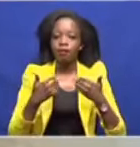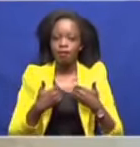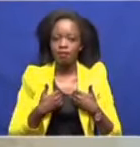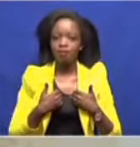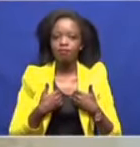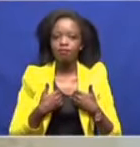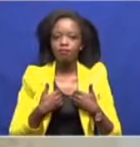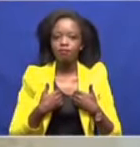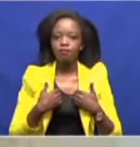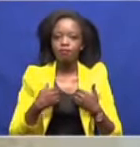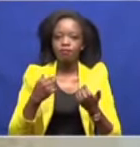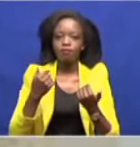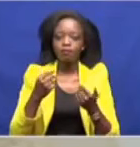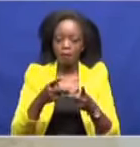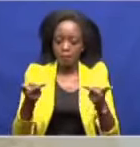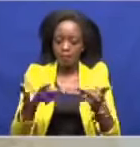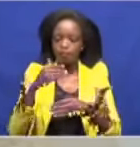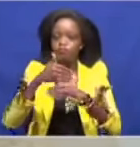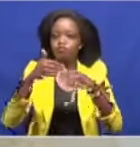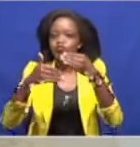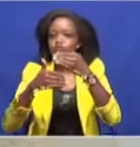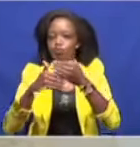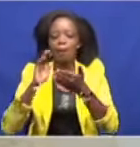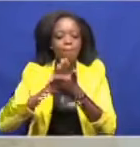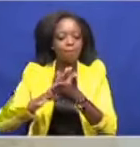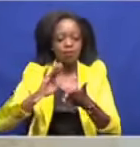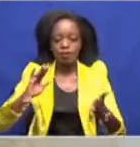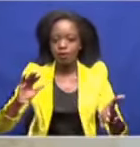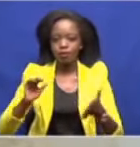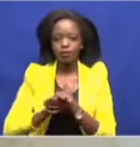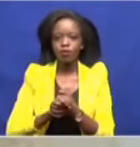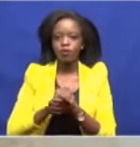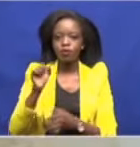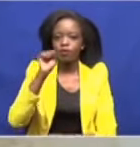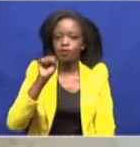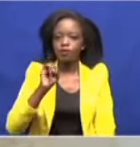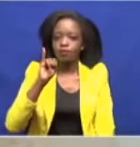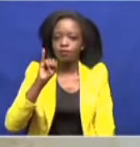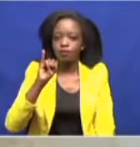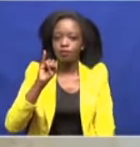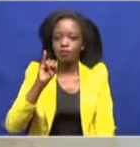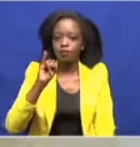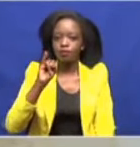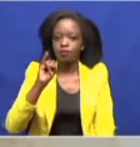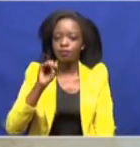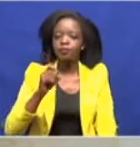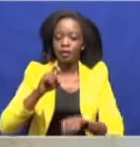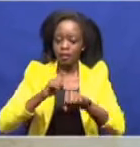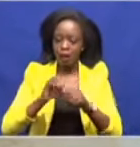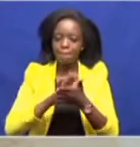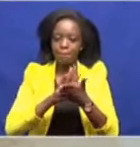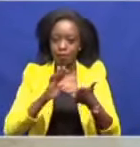hekalu ambalo lilijengwa kwa sifa ya Caesar, na kumtukuza